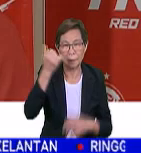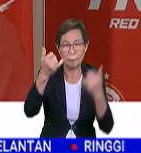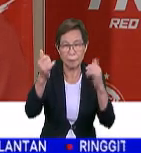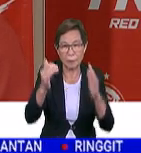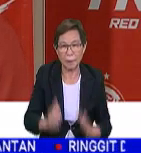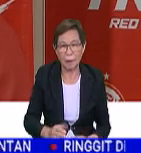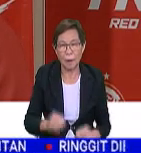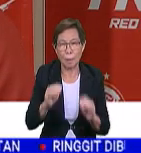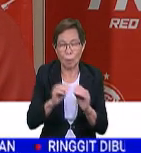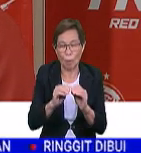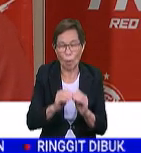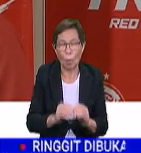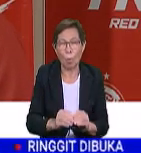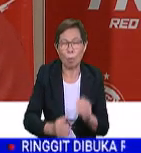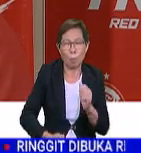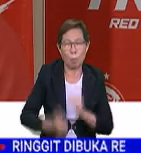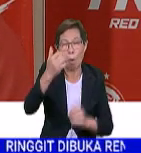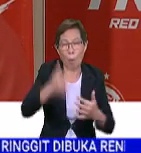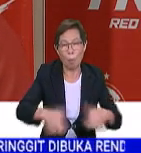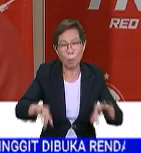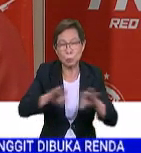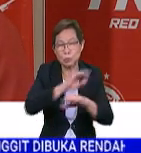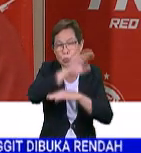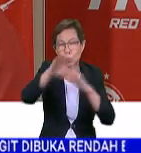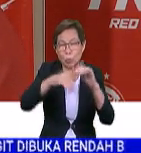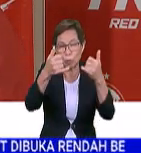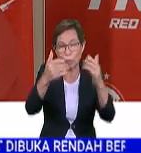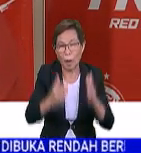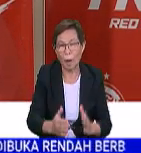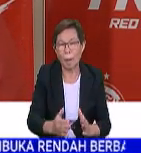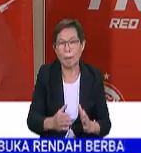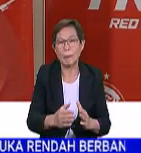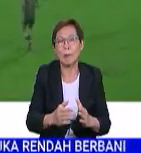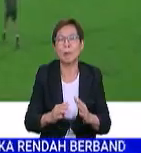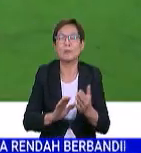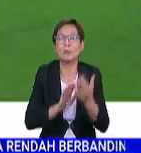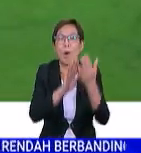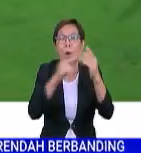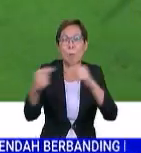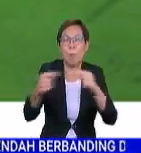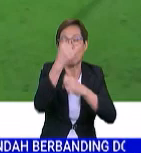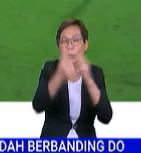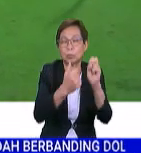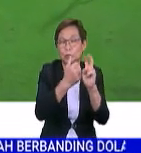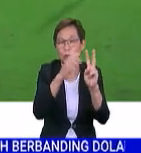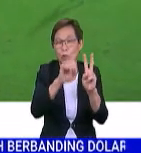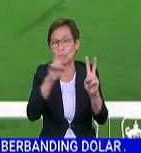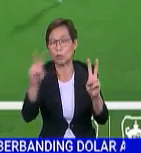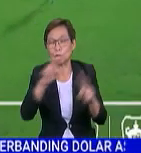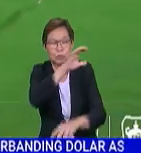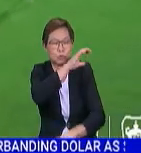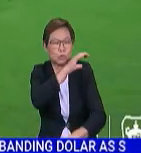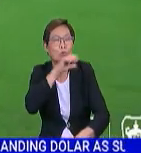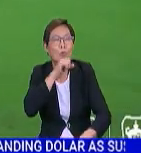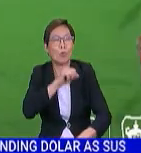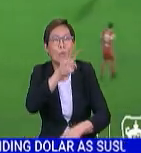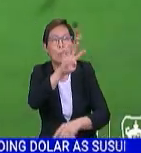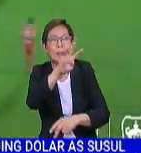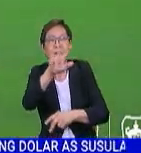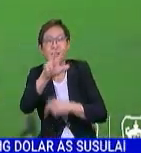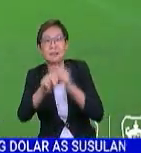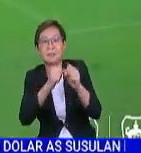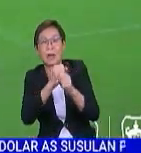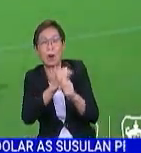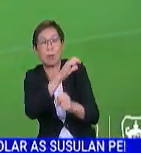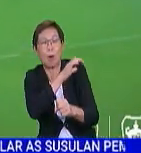yang penting, kesemua pemain-pemain saya bersedia untuk mengalami cabaran 2022. Menurut jurulatih berusia 43 tahun